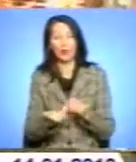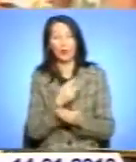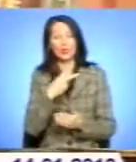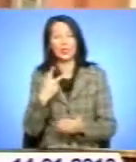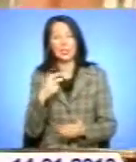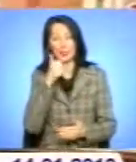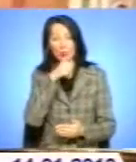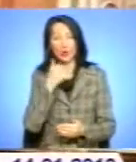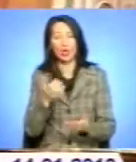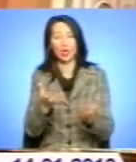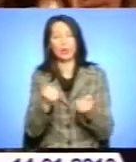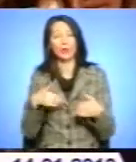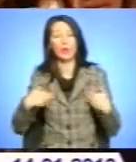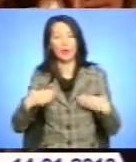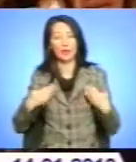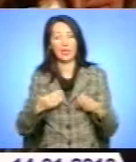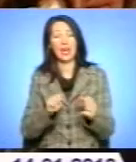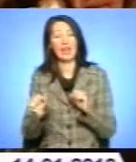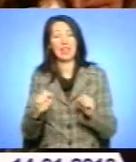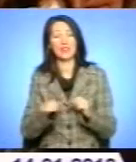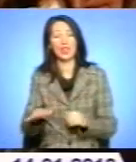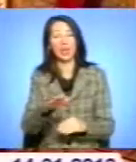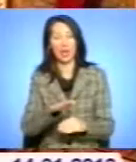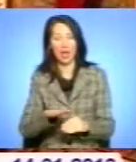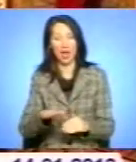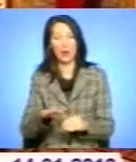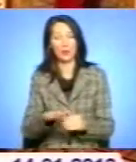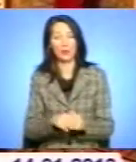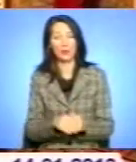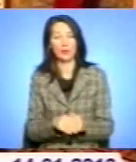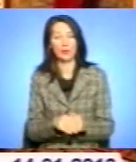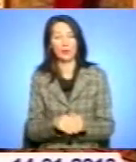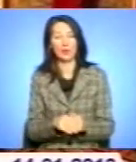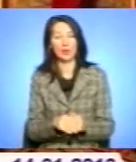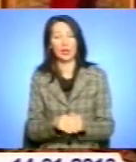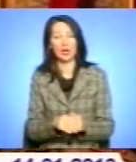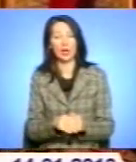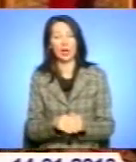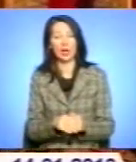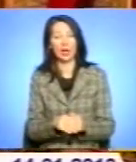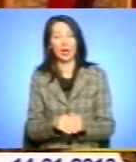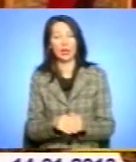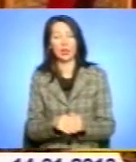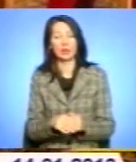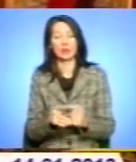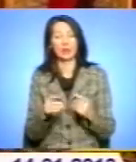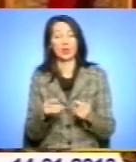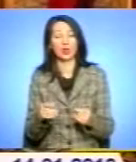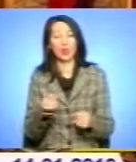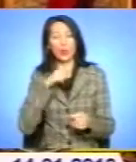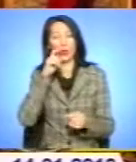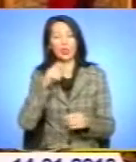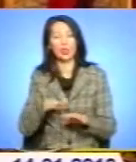2013 році. Отримав привітання і керівник краю. Щоб нашому українському народу дати